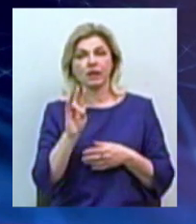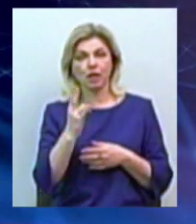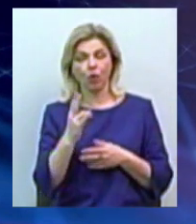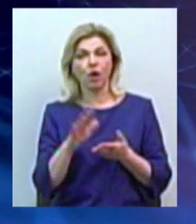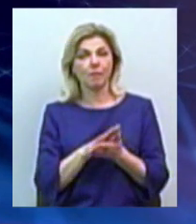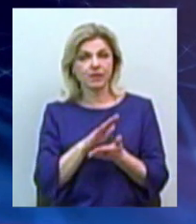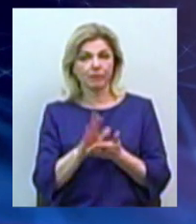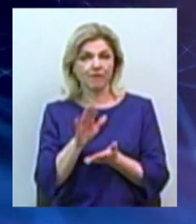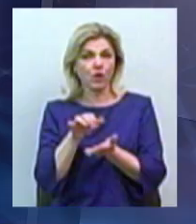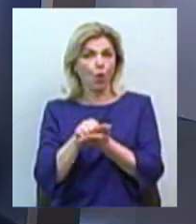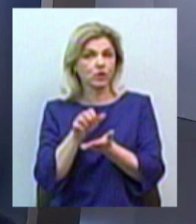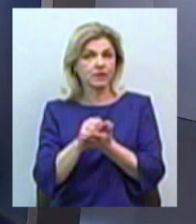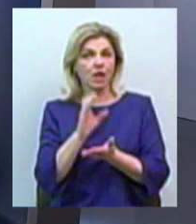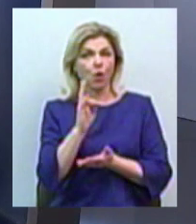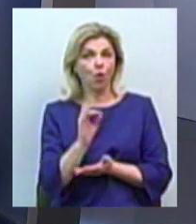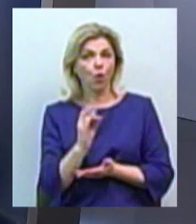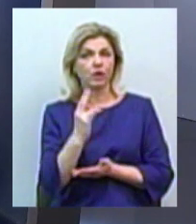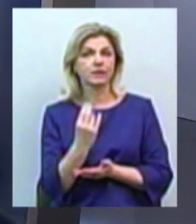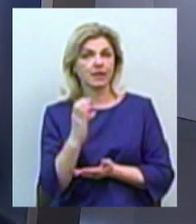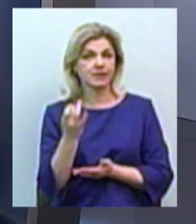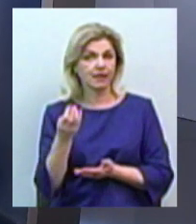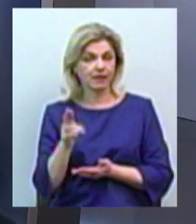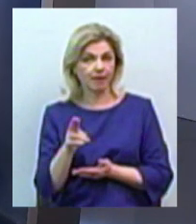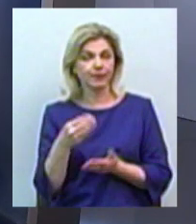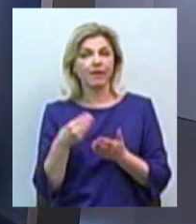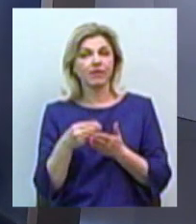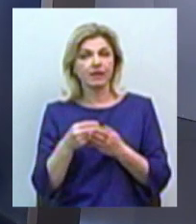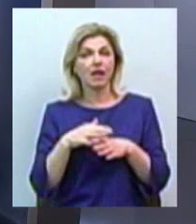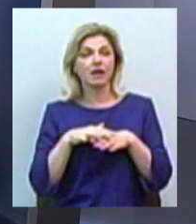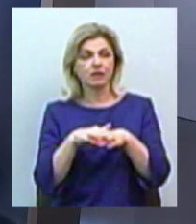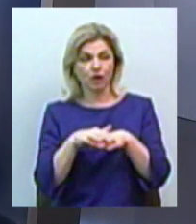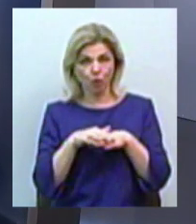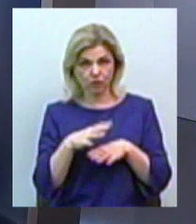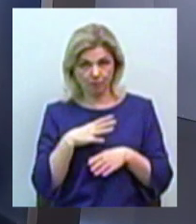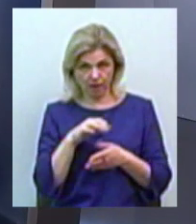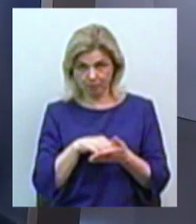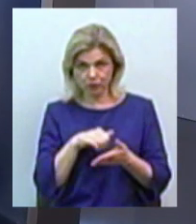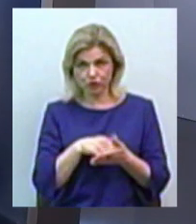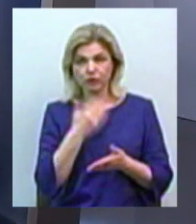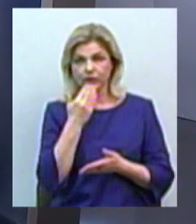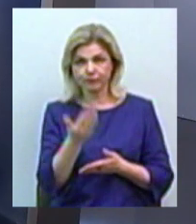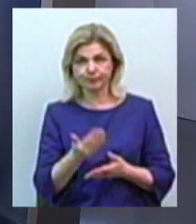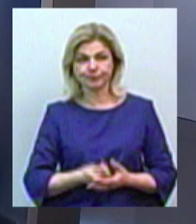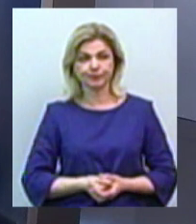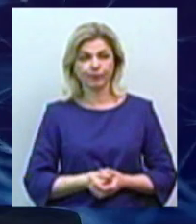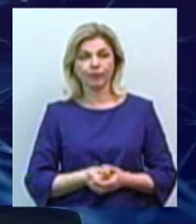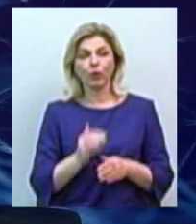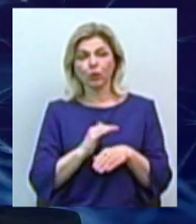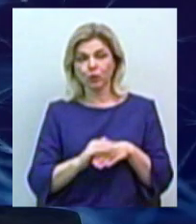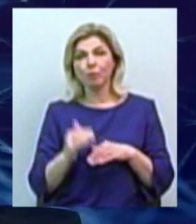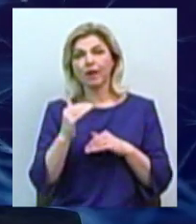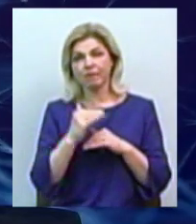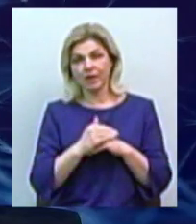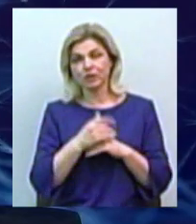концесію. Саме фінансові розрахунки стали причиною? Добрий вечір,